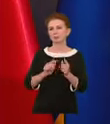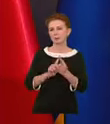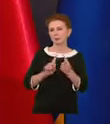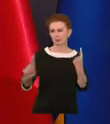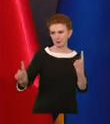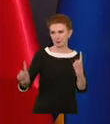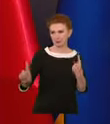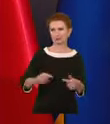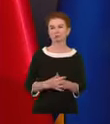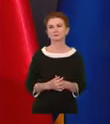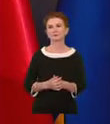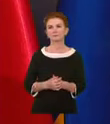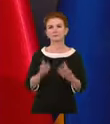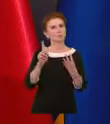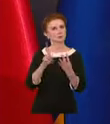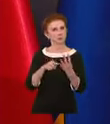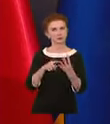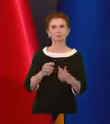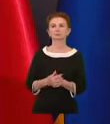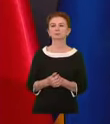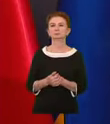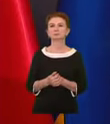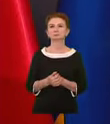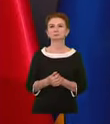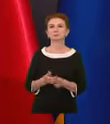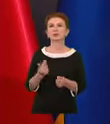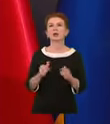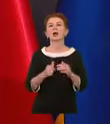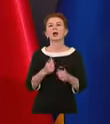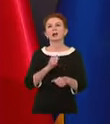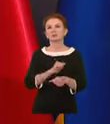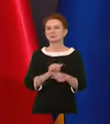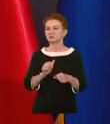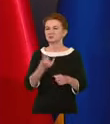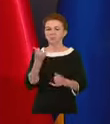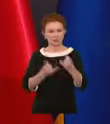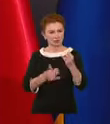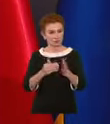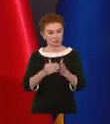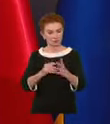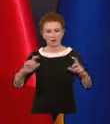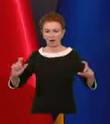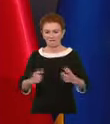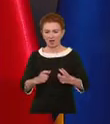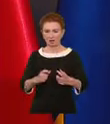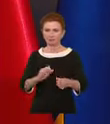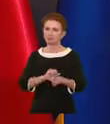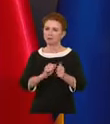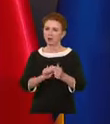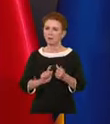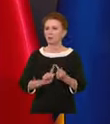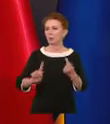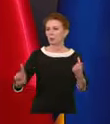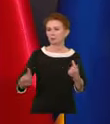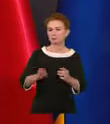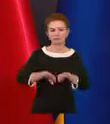dystans. Po czwarte, przebywać na kwarantannie bądź w izolacji, w zależności od tego, czy mieliśmy kontakt